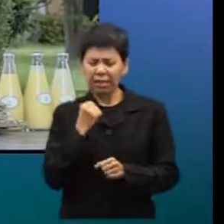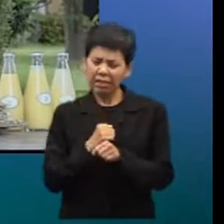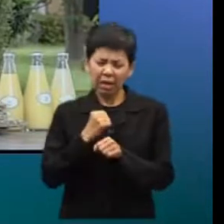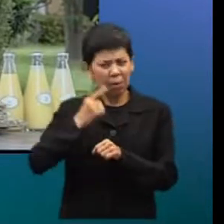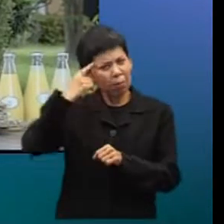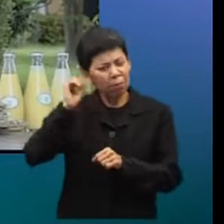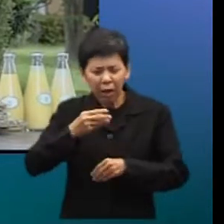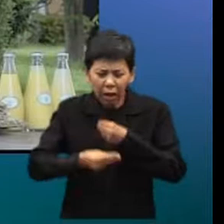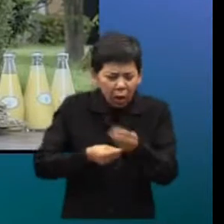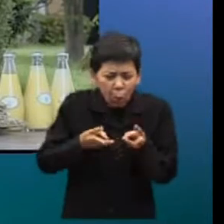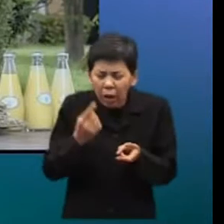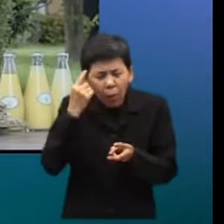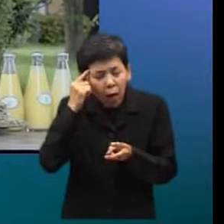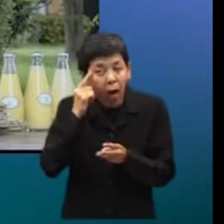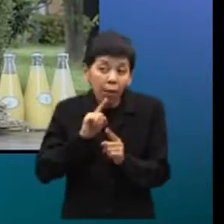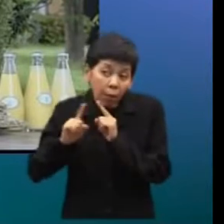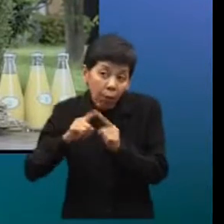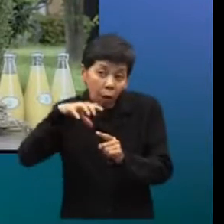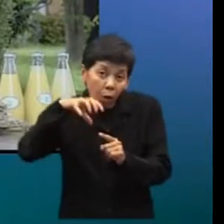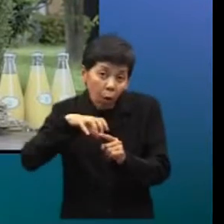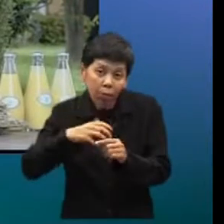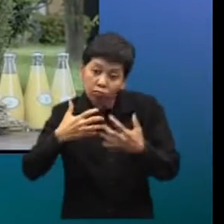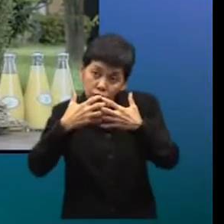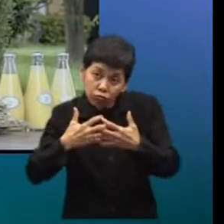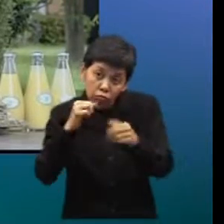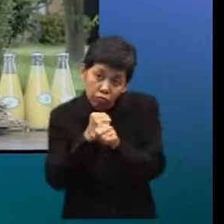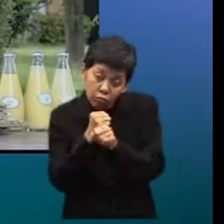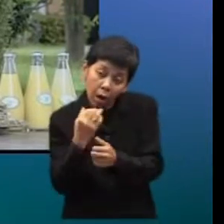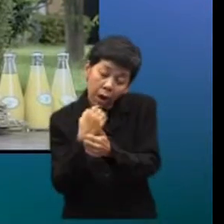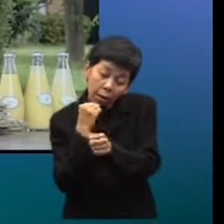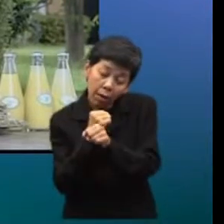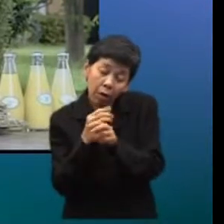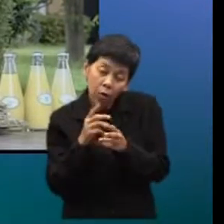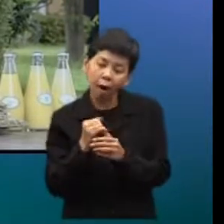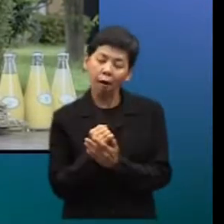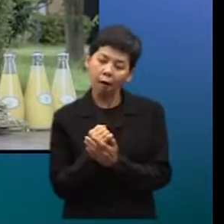ไม่เป็นในช่วงนั้นเราก็ได้ปรึกษากรมส่งเสริมอุตสาหกรรมนะคะรายสาข